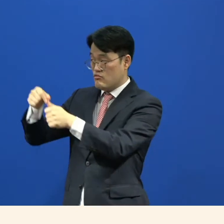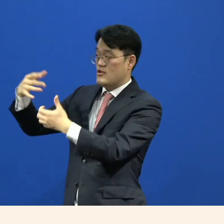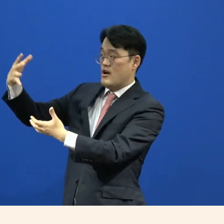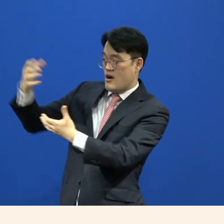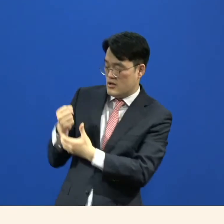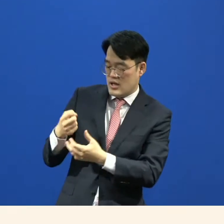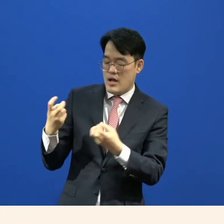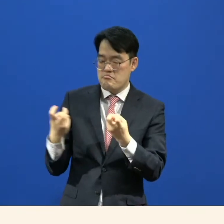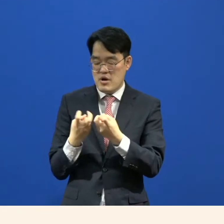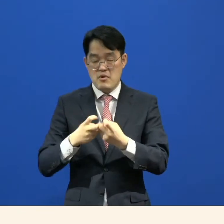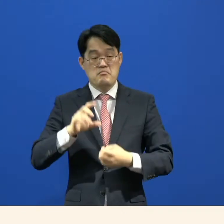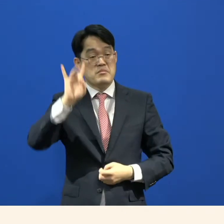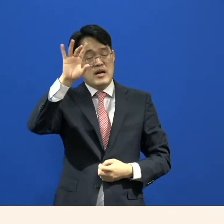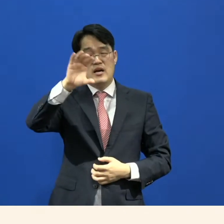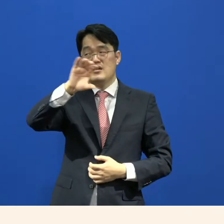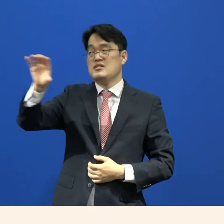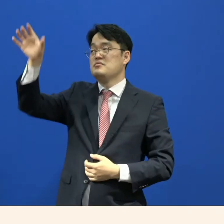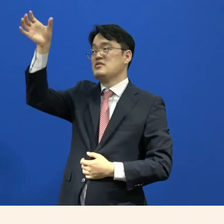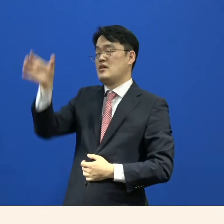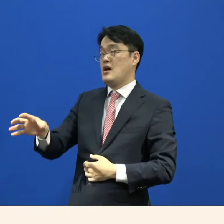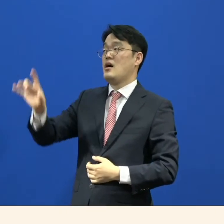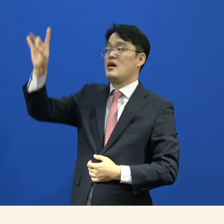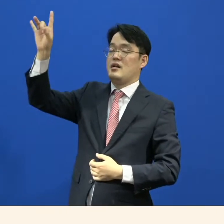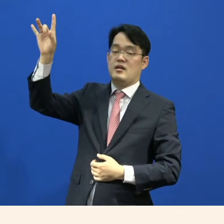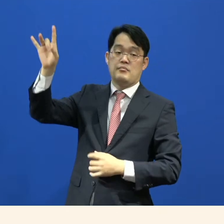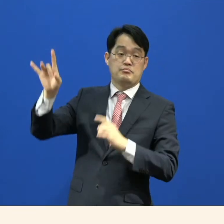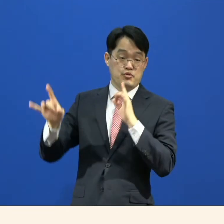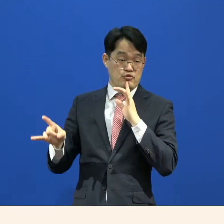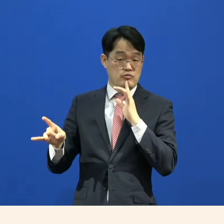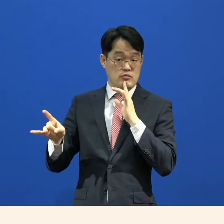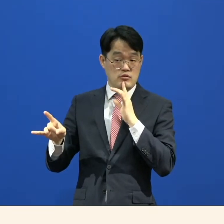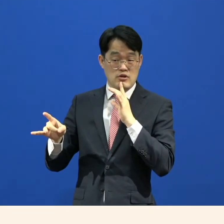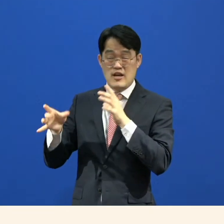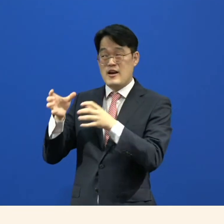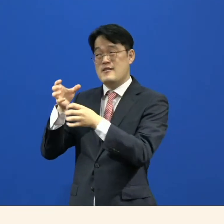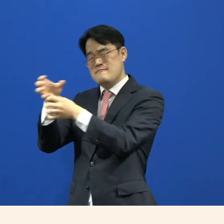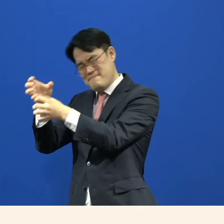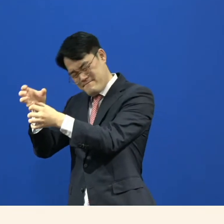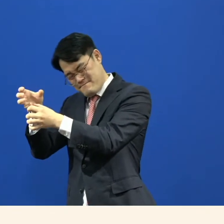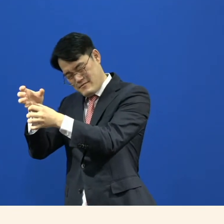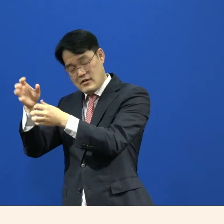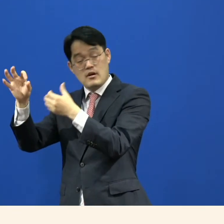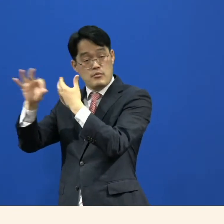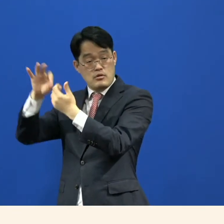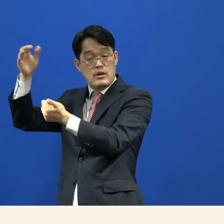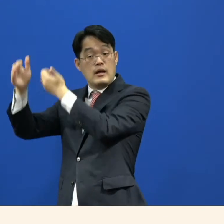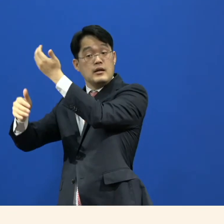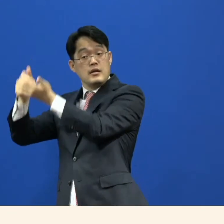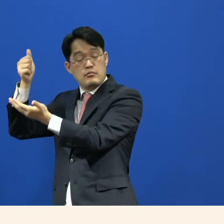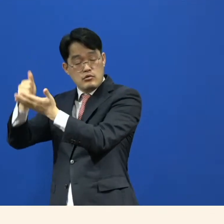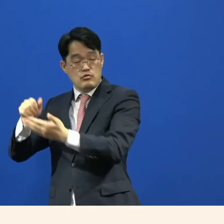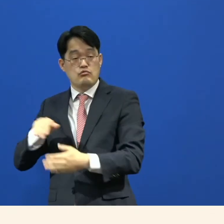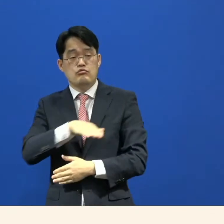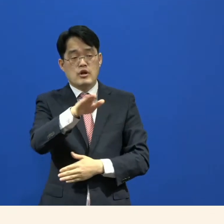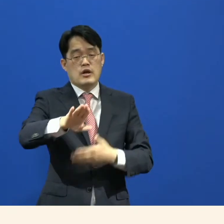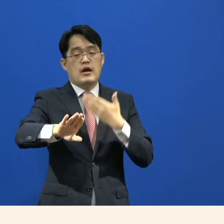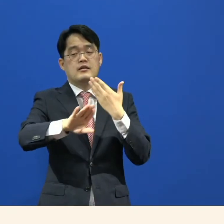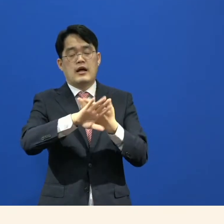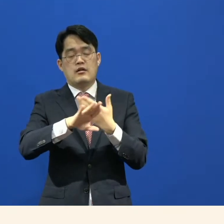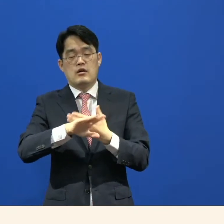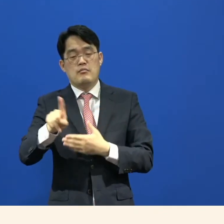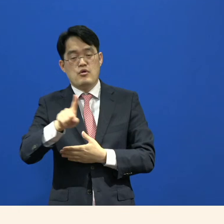그러나 여러분, 우리가 십자가를 붙들기만 하면 하나님은 어떤 것도 우리에게 요구하지 않습니다. 모든 율법의